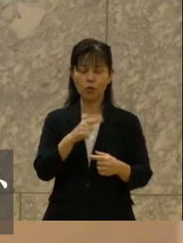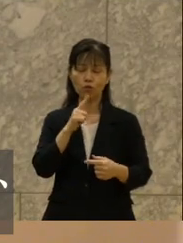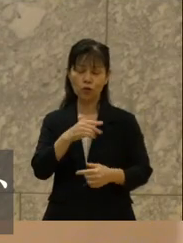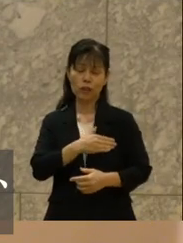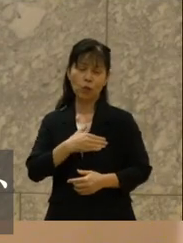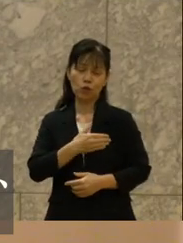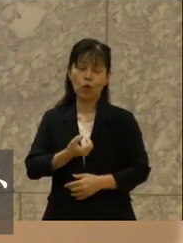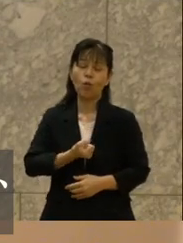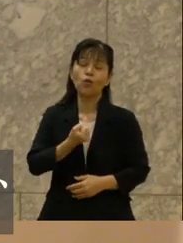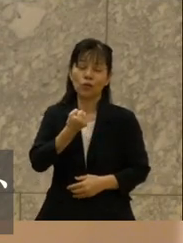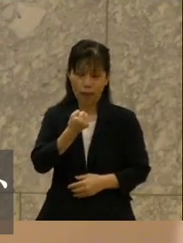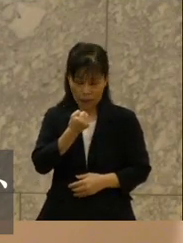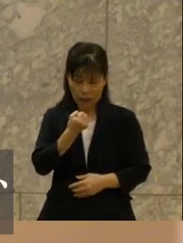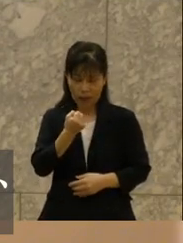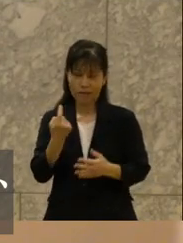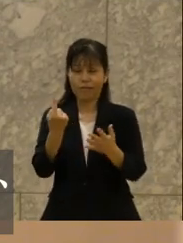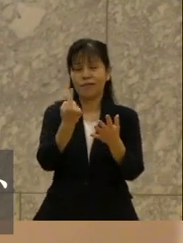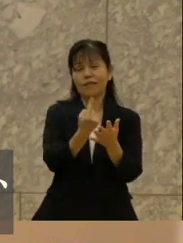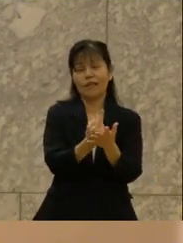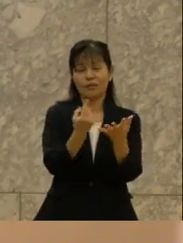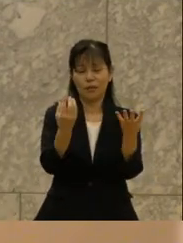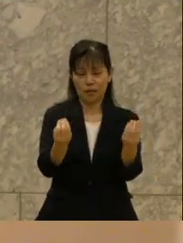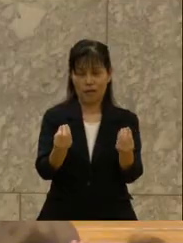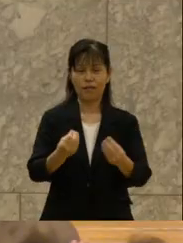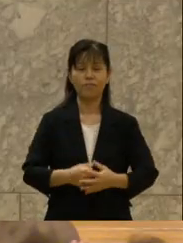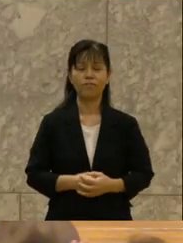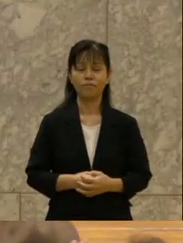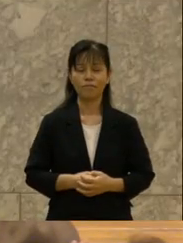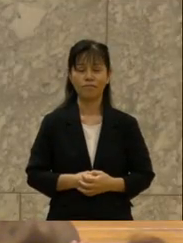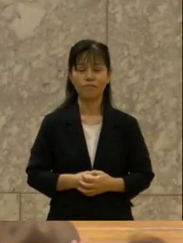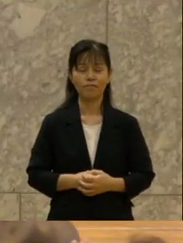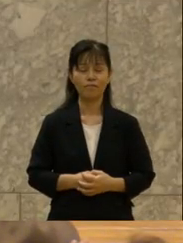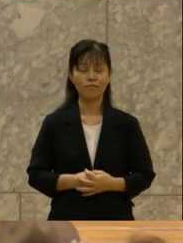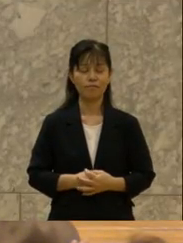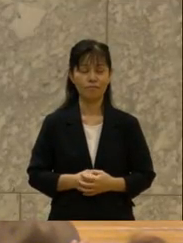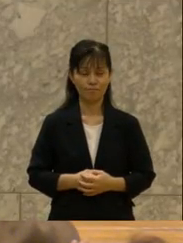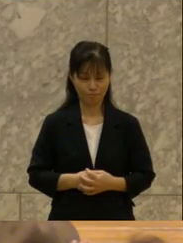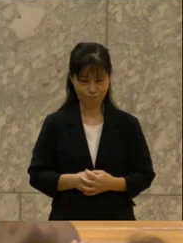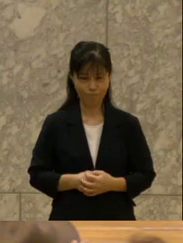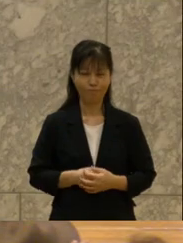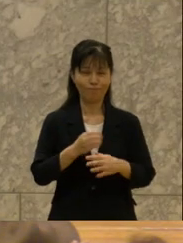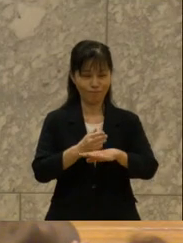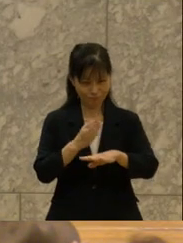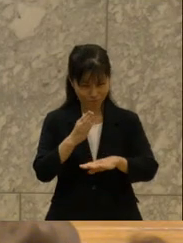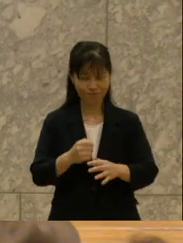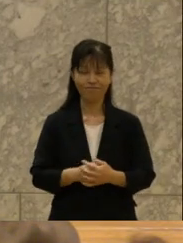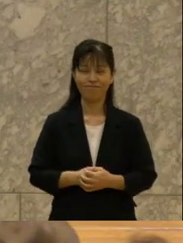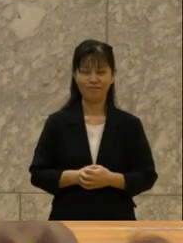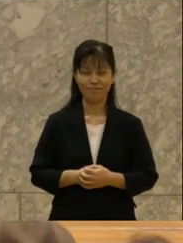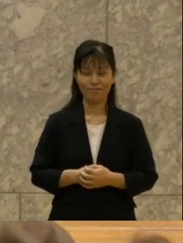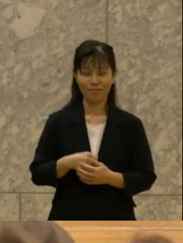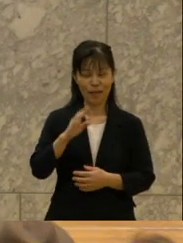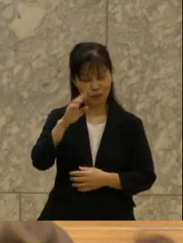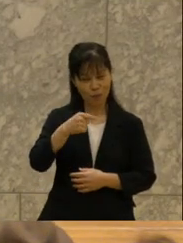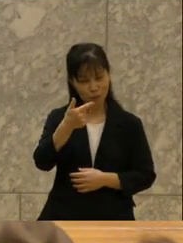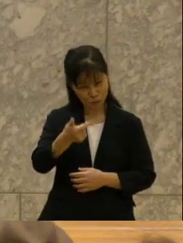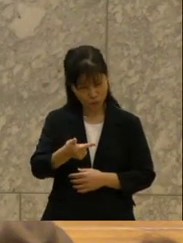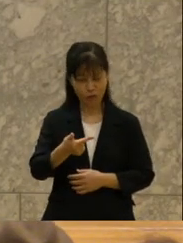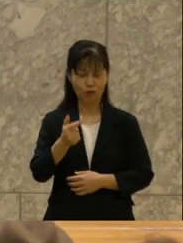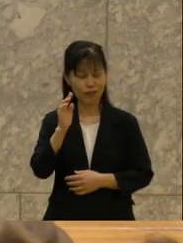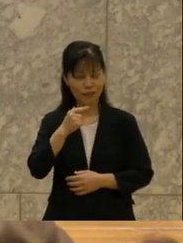で臨んでたっていう形ででしたありがとうございますこの後じっくり伺いたいと思います